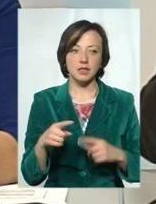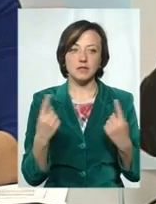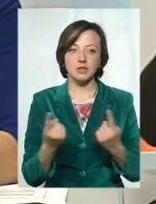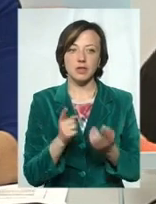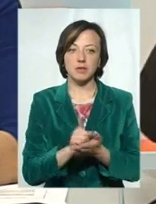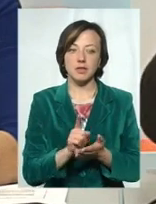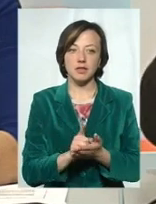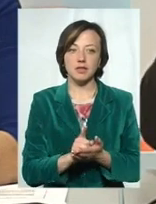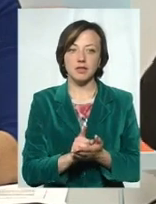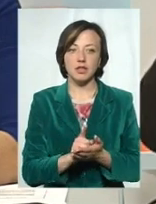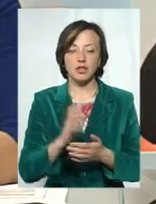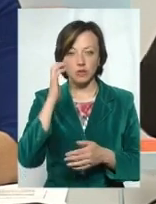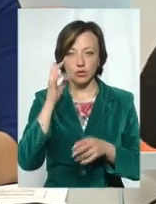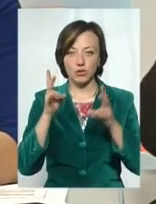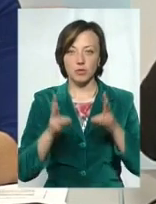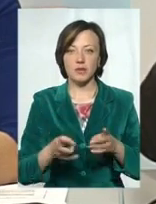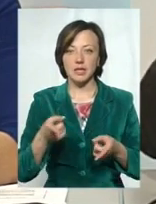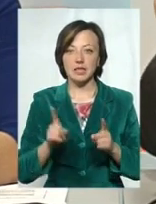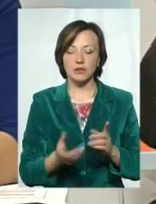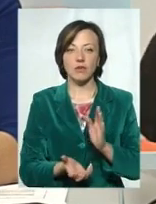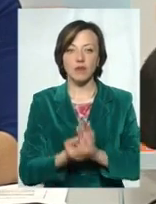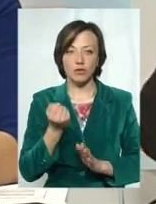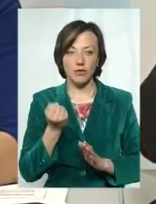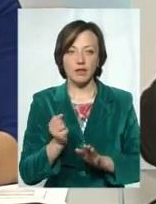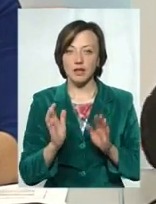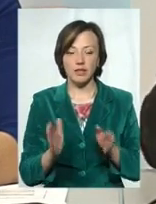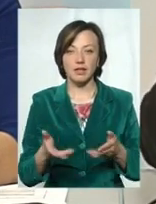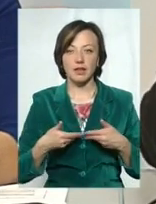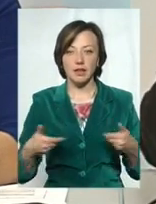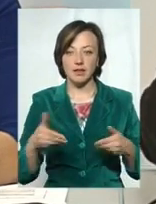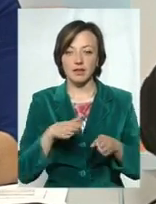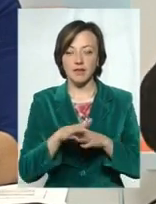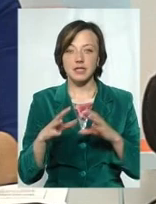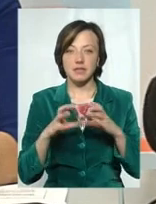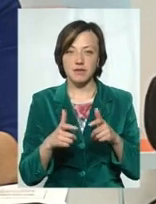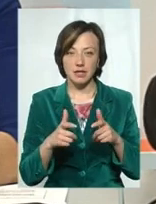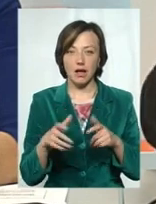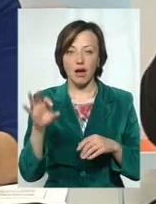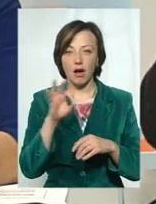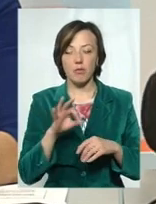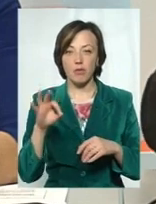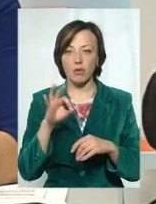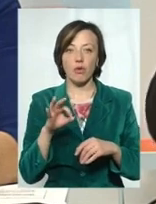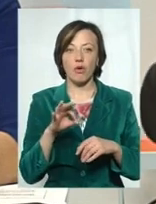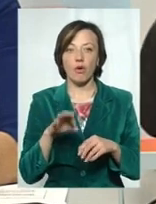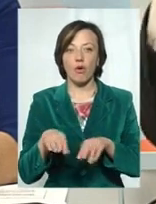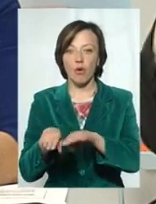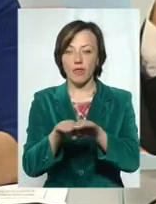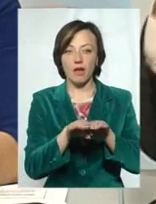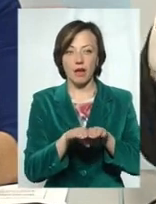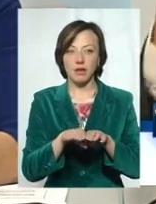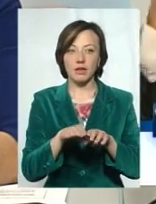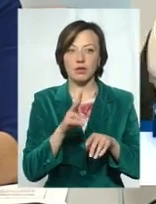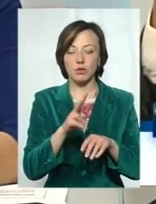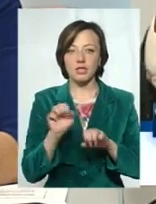пенсія повинна бути тих чорнобильців, які дійсно врятували не тільки нас, а весь світ. Або вести мову, що однаково повинно бути для